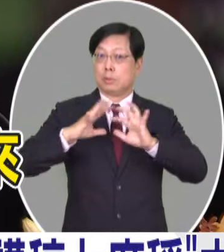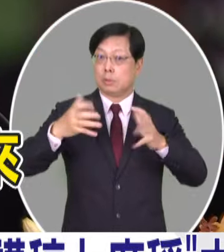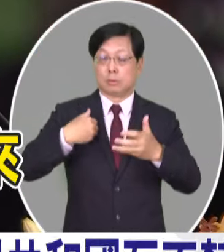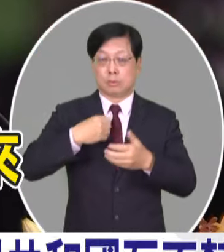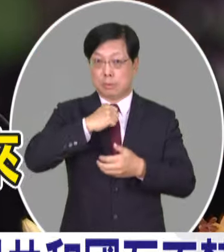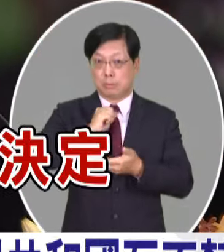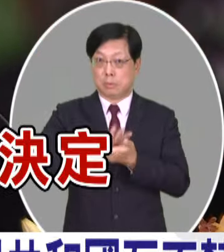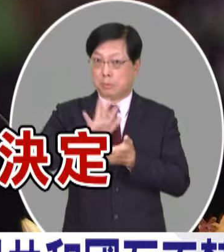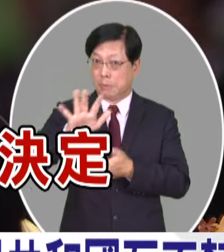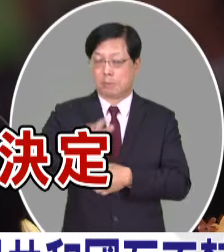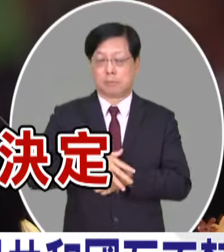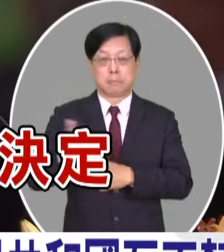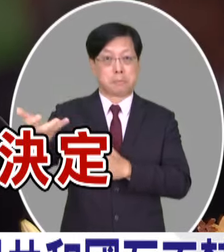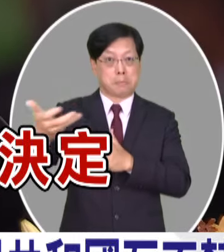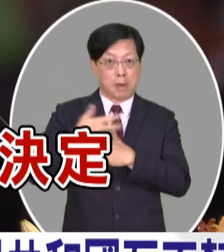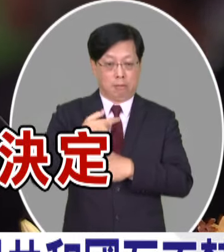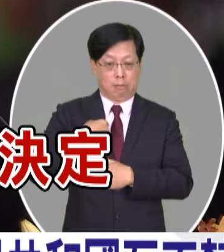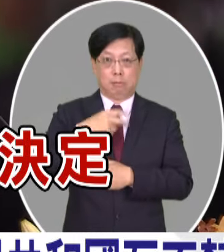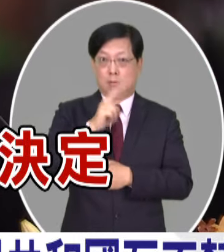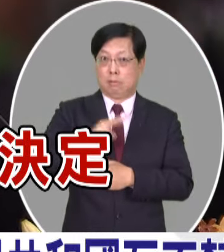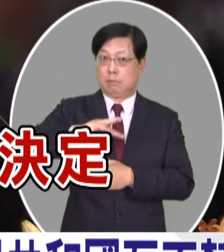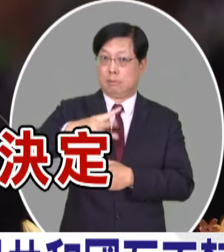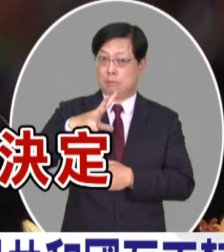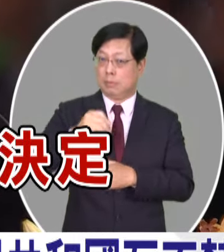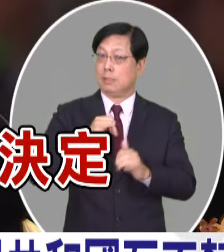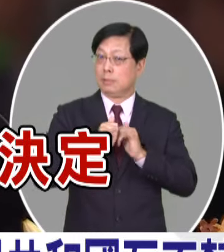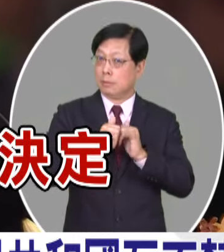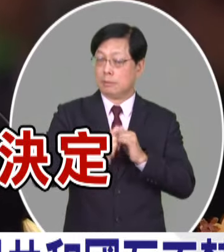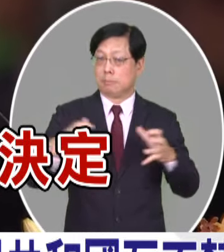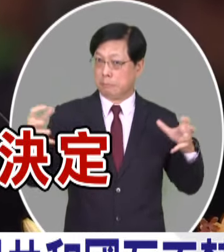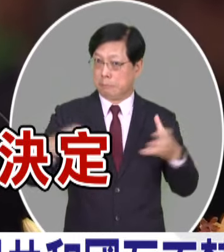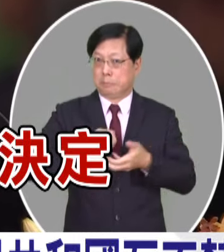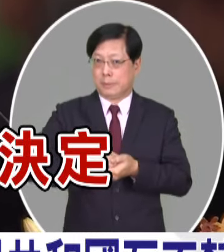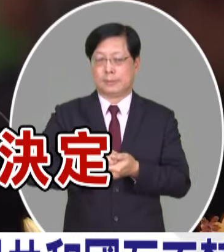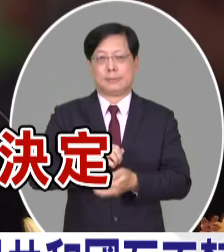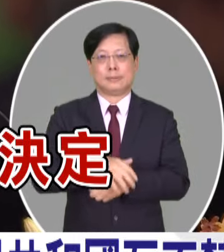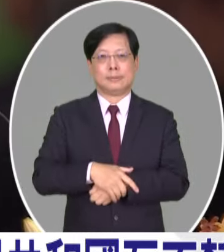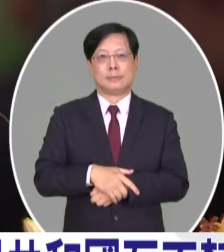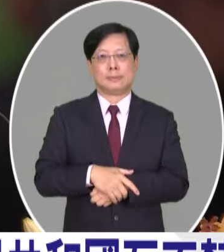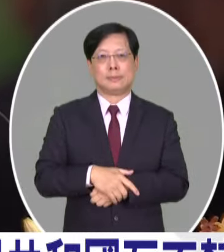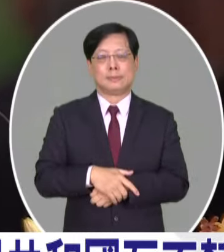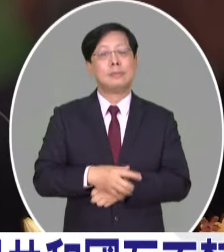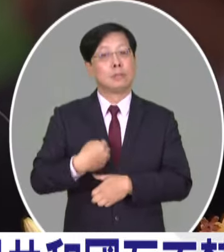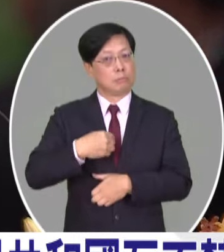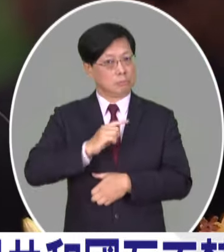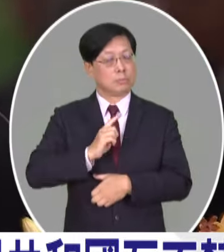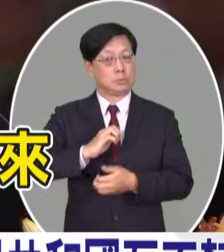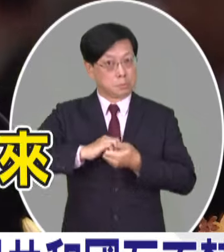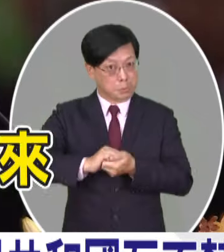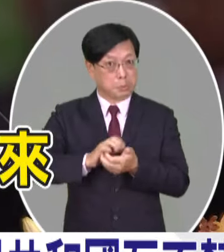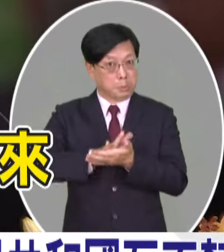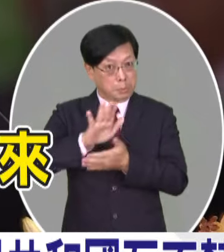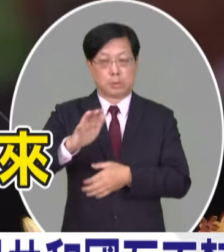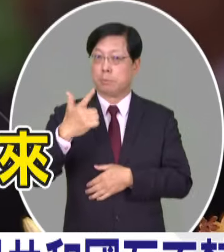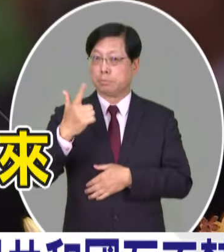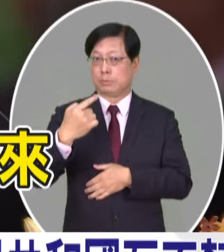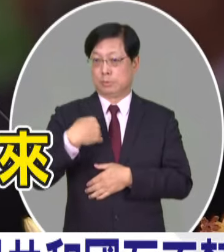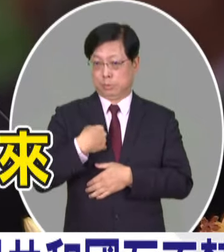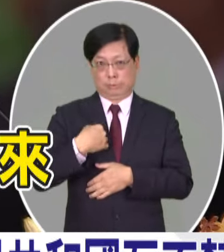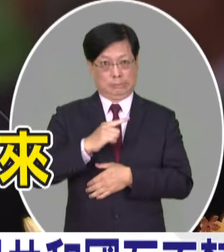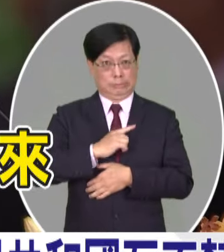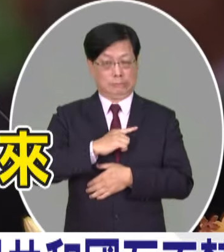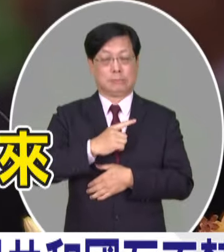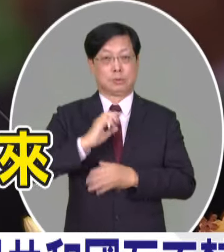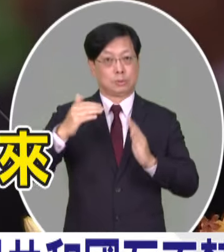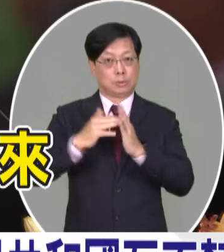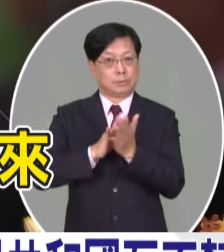来由2300万人民共同决定，我们决定的未来不只是我们